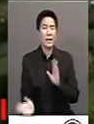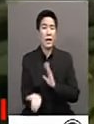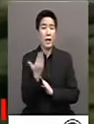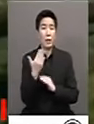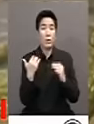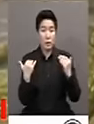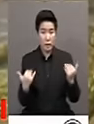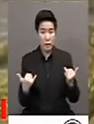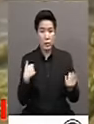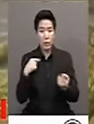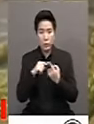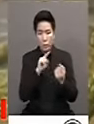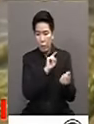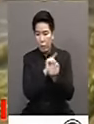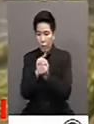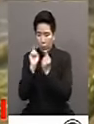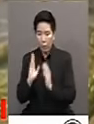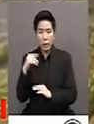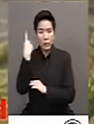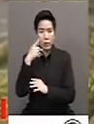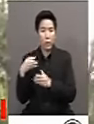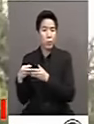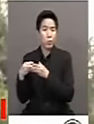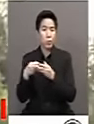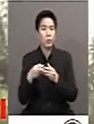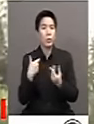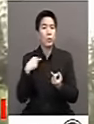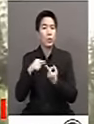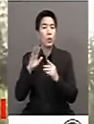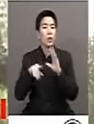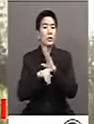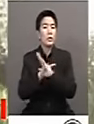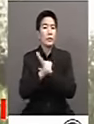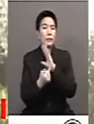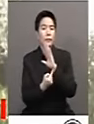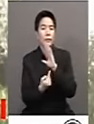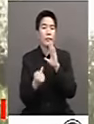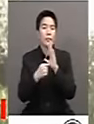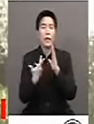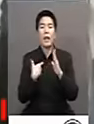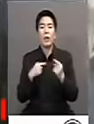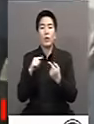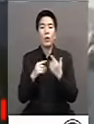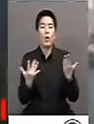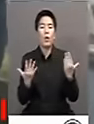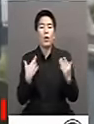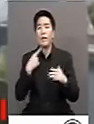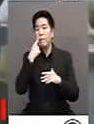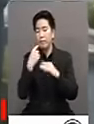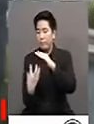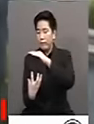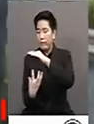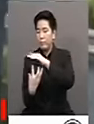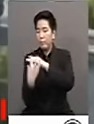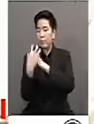านมาค่ะก่อนพบว่ามีนักท่องเที่ยวกลุ่มนี้เดินทางมาจากจังหวัดจันทบุรีเพื่อมารับแสงแรกของวันและสัมผัสบรรยาก